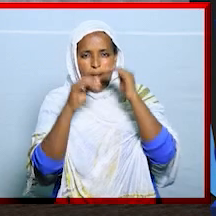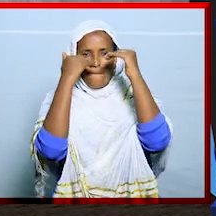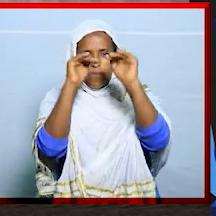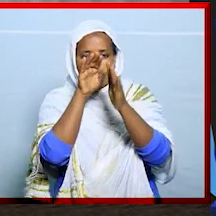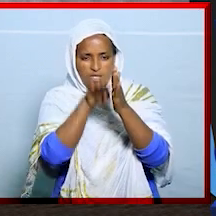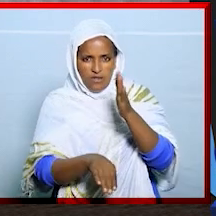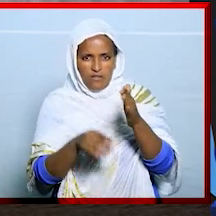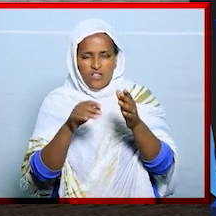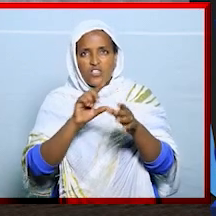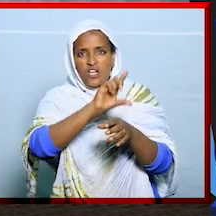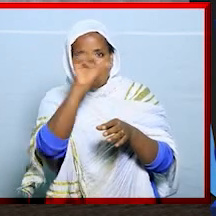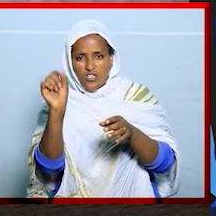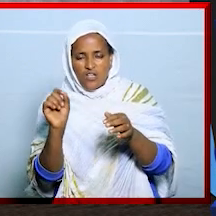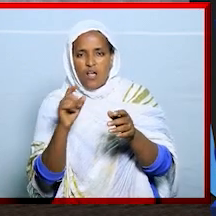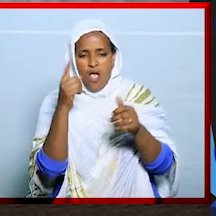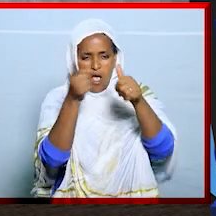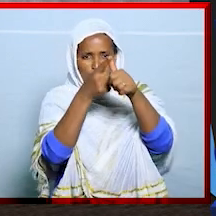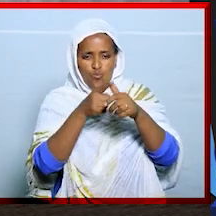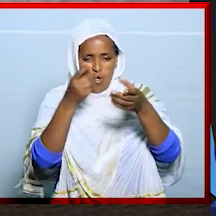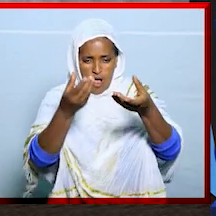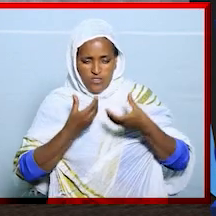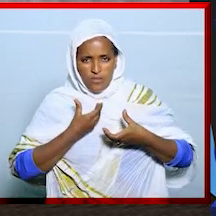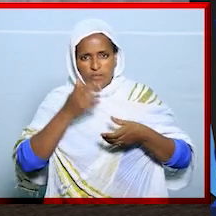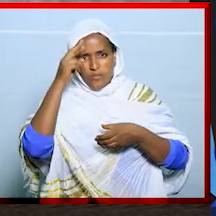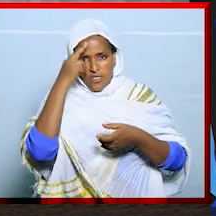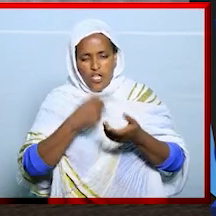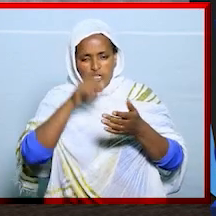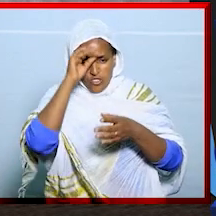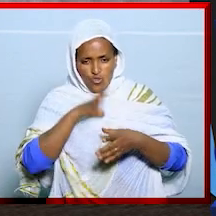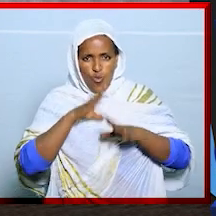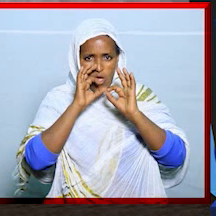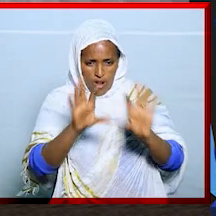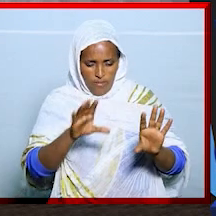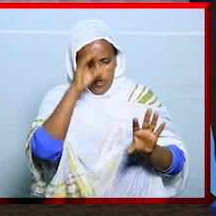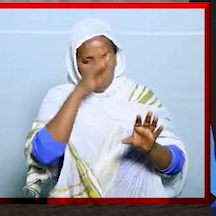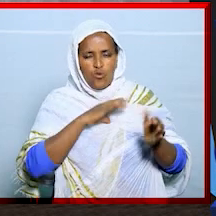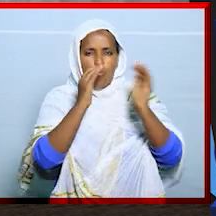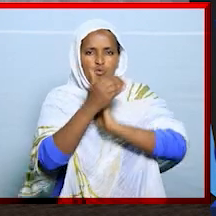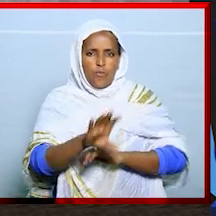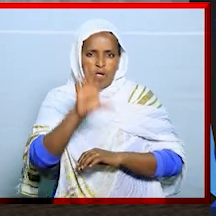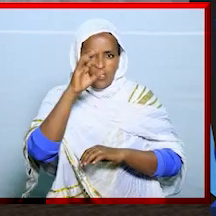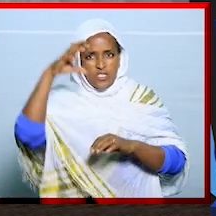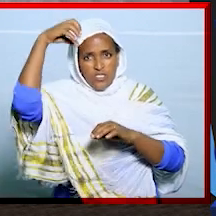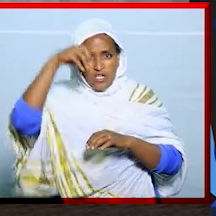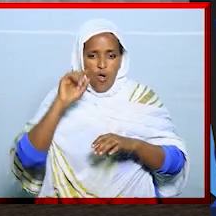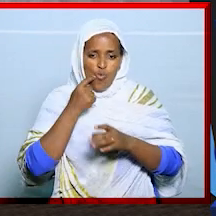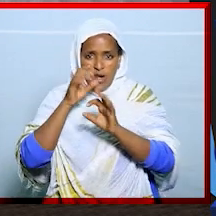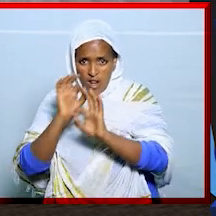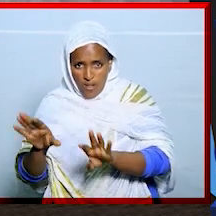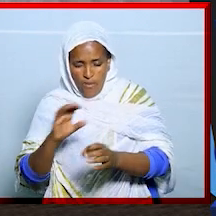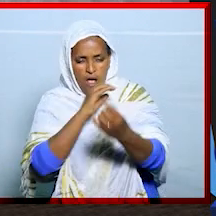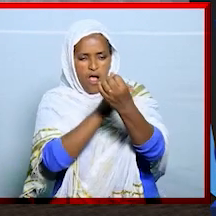በመጠኑም ቢሆን ይቀንሳል። እና ጨረቃ አንዱ የምታስተምረን ምንድን ነው? ሰው በሌለበት ሰው ሆኖ መገኘት ነው። ፀሐይ እንኳን